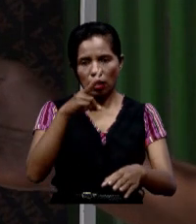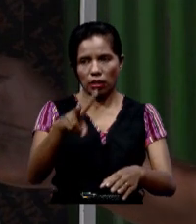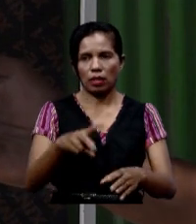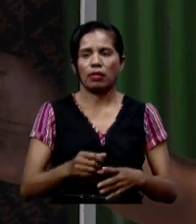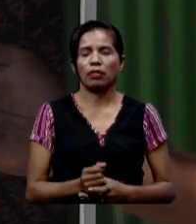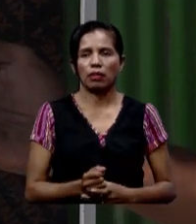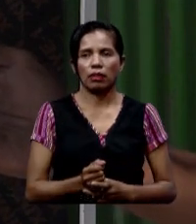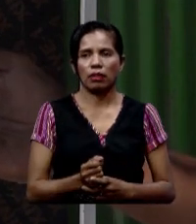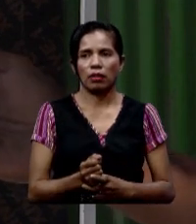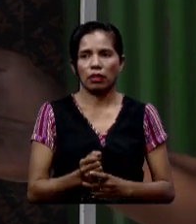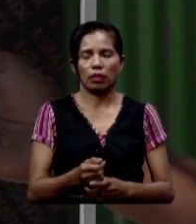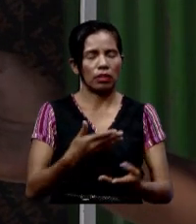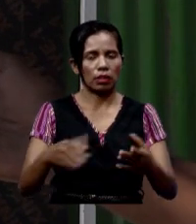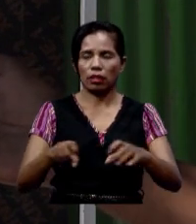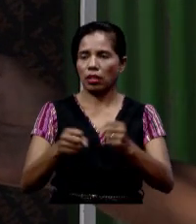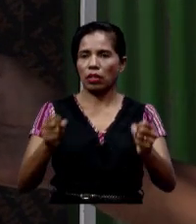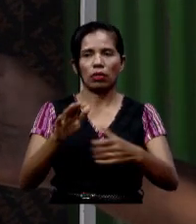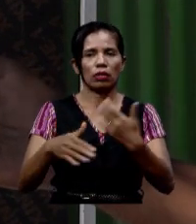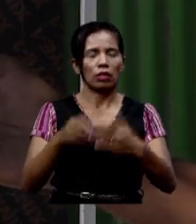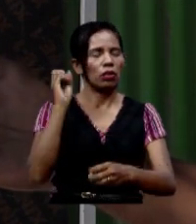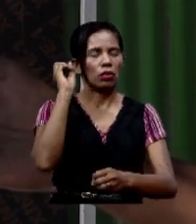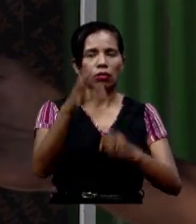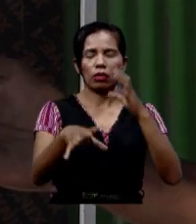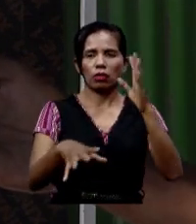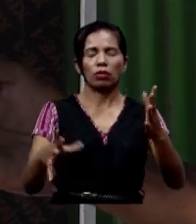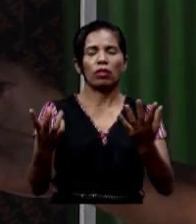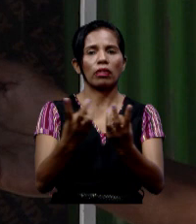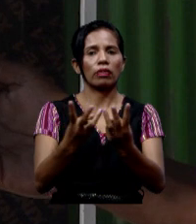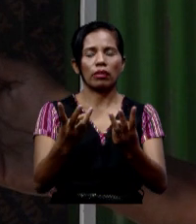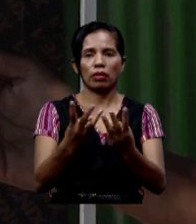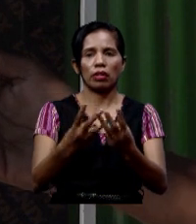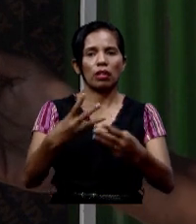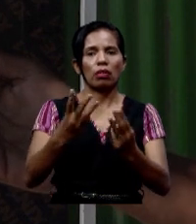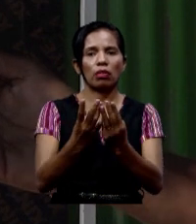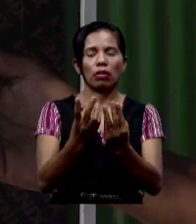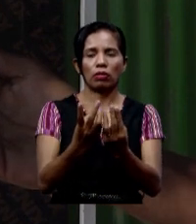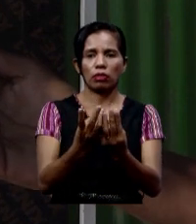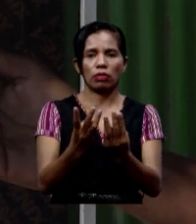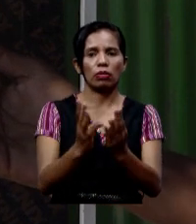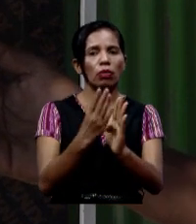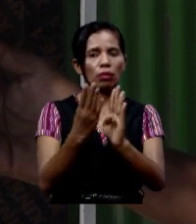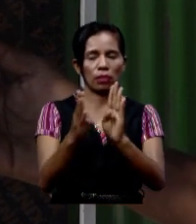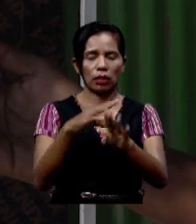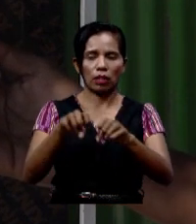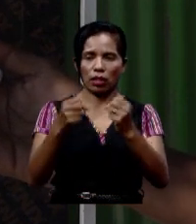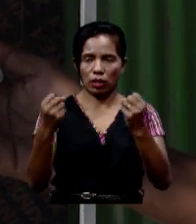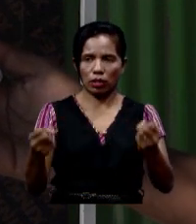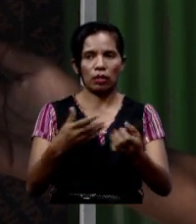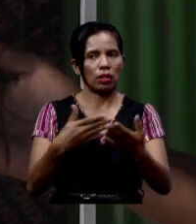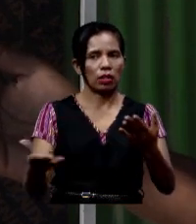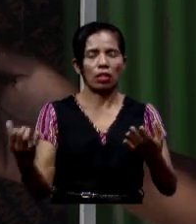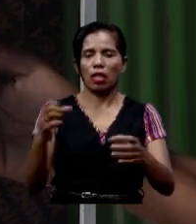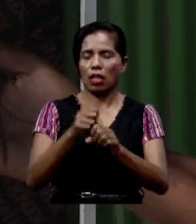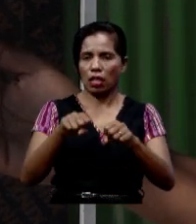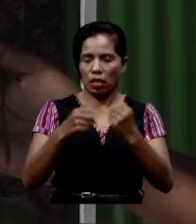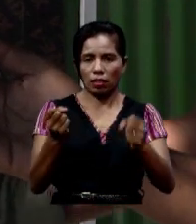mai buat sesan si rangu tu ni macam tu dah video si nak fira hotu si dah be tu dah macam sesan si dah be bisnis ni kalian si nak leh